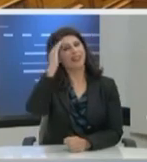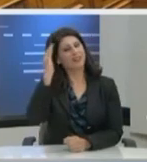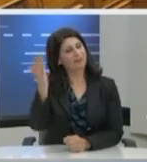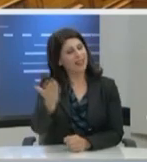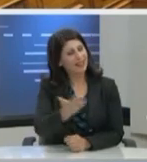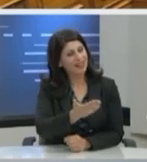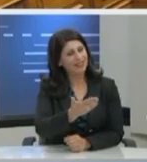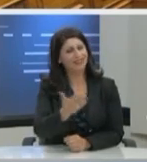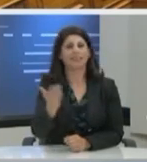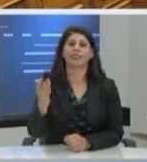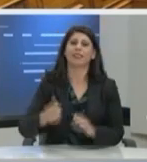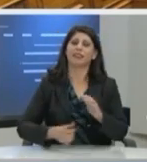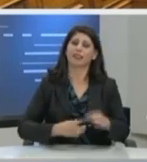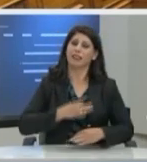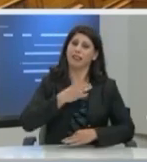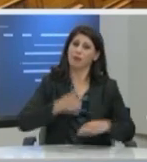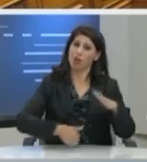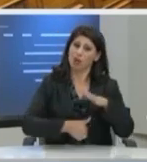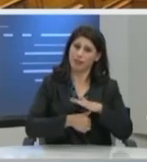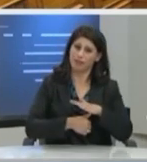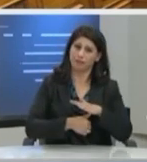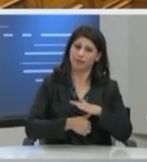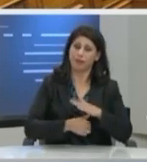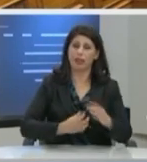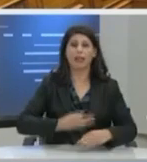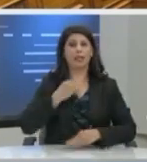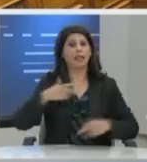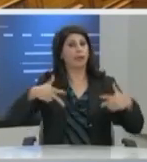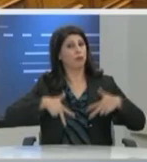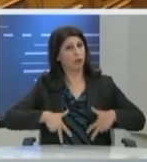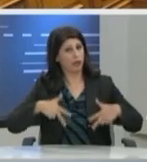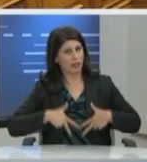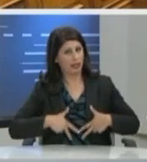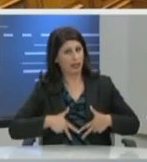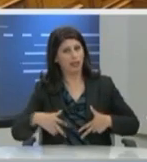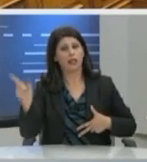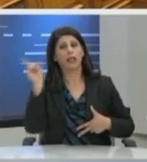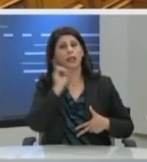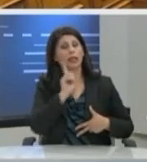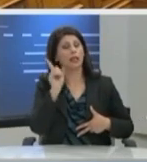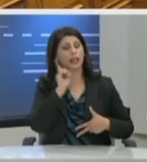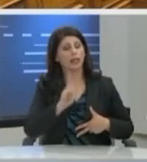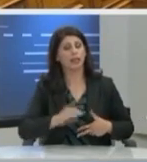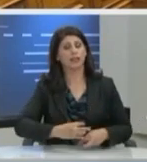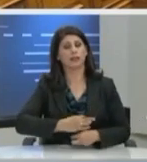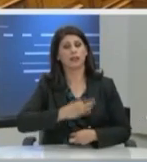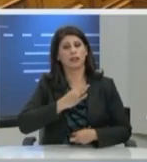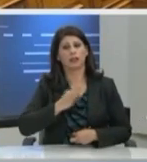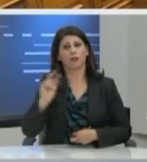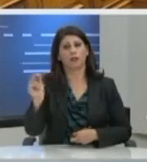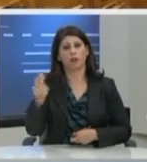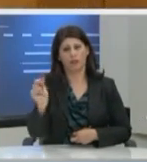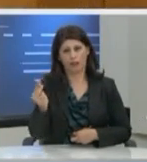Καλησπέρα, κύριε Πρόεδρε, κύριοι Υπουργοί, κυρίες και κύριοι βουλευτές.